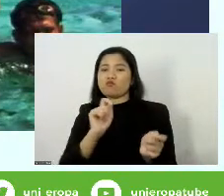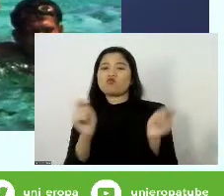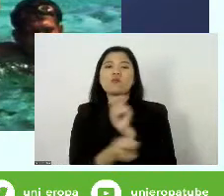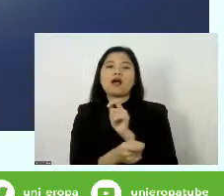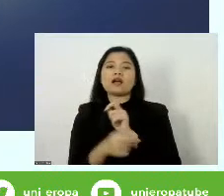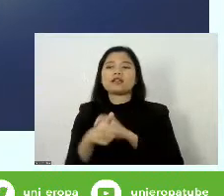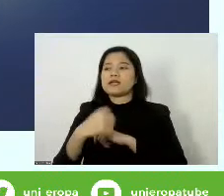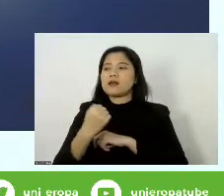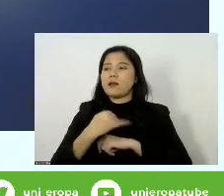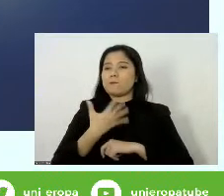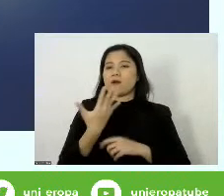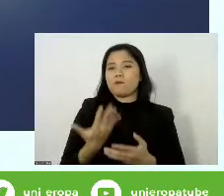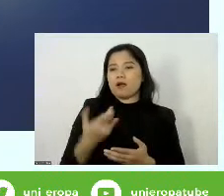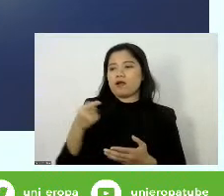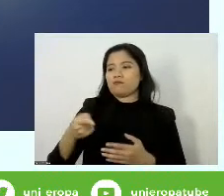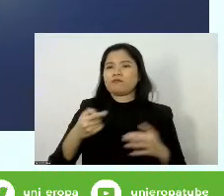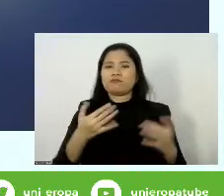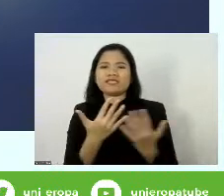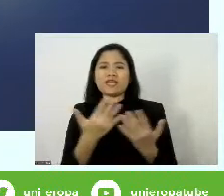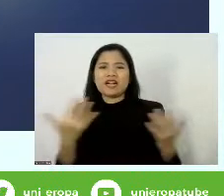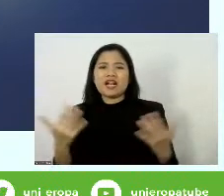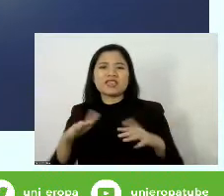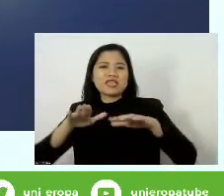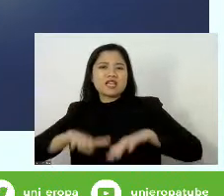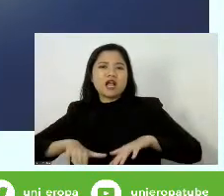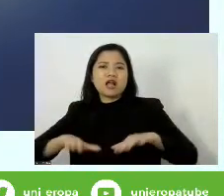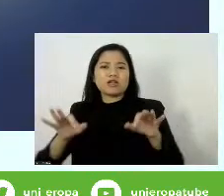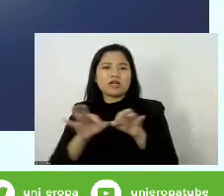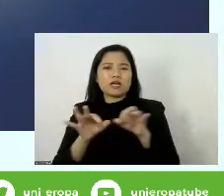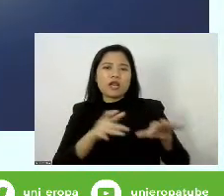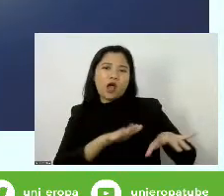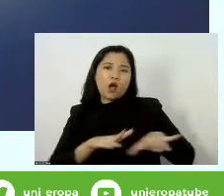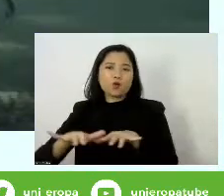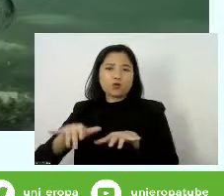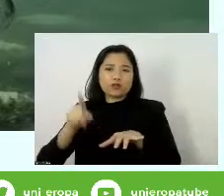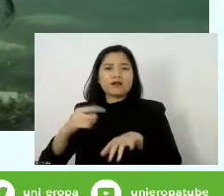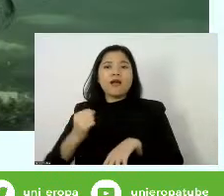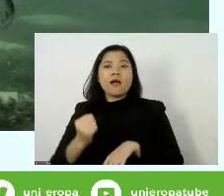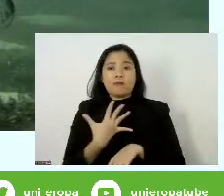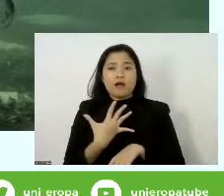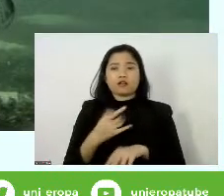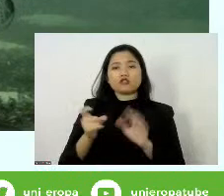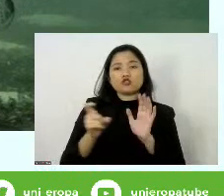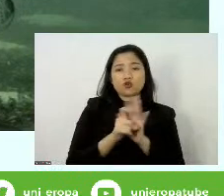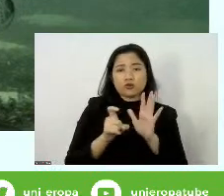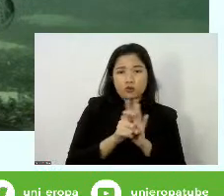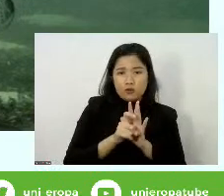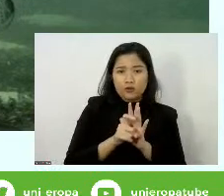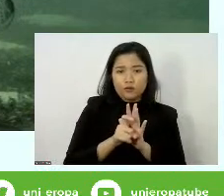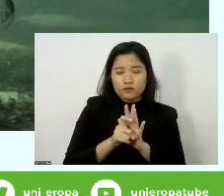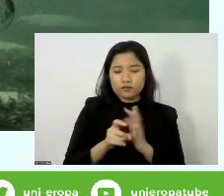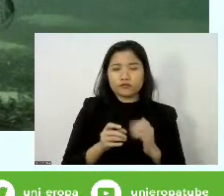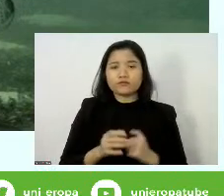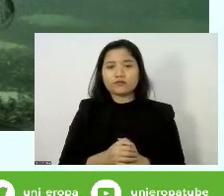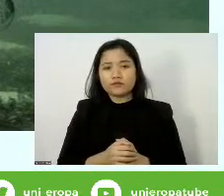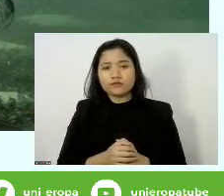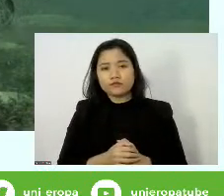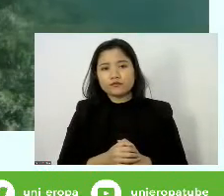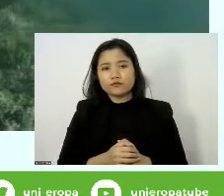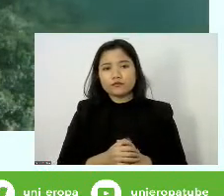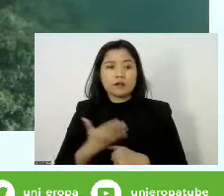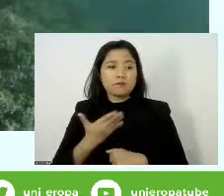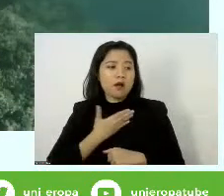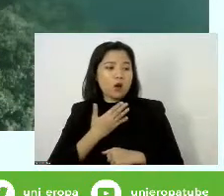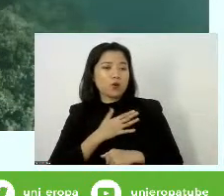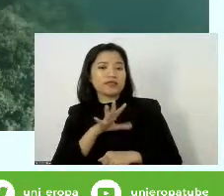berdampak juga kepada masyarakat pesisir Jadi mereka itu ia contohnya mereka itu ketika akan